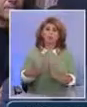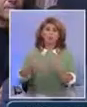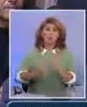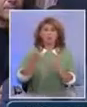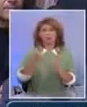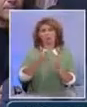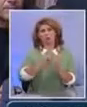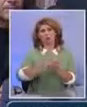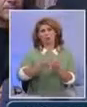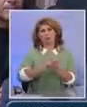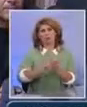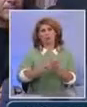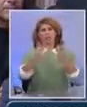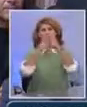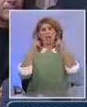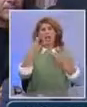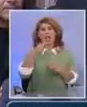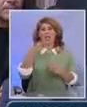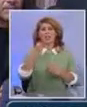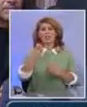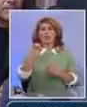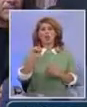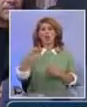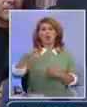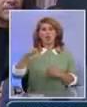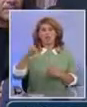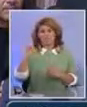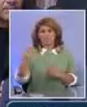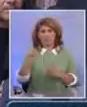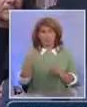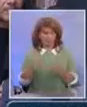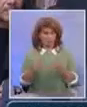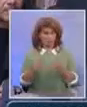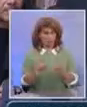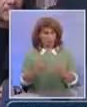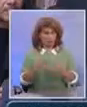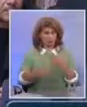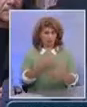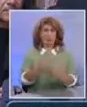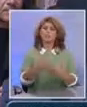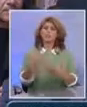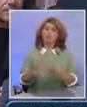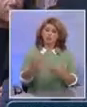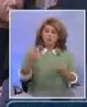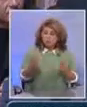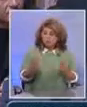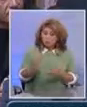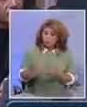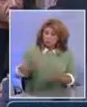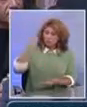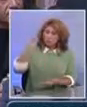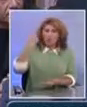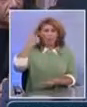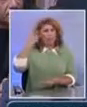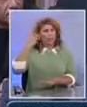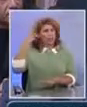κείμενο, στον Θεόγνη, και δήλωνε εξ αρχής την παιδευτική διαδικασία ανατροφής ενός παιδιού, τη διανοητική